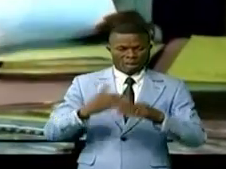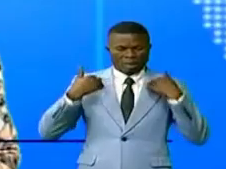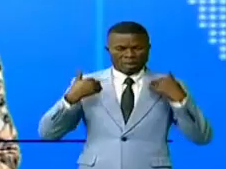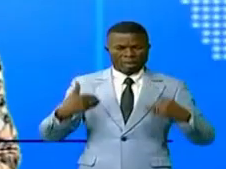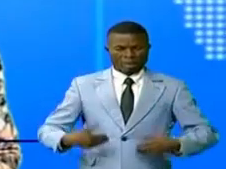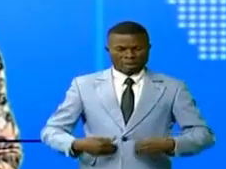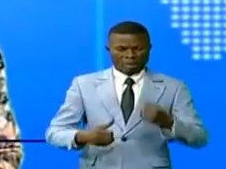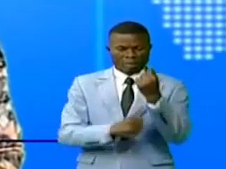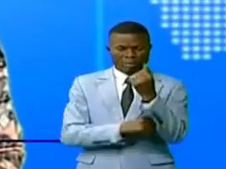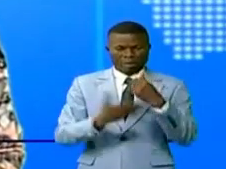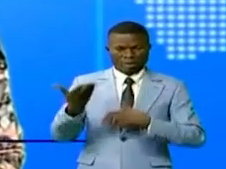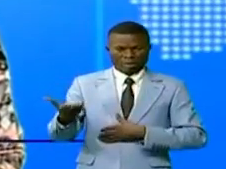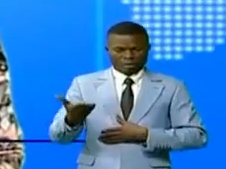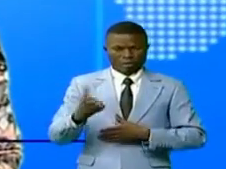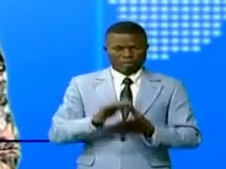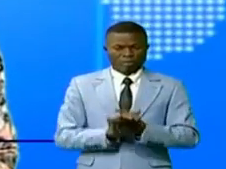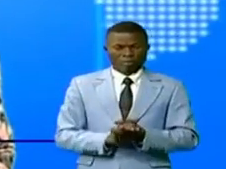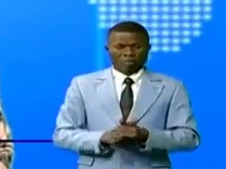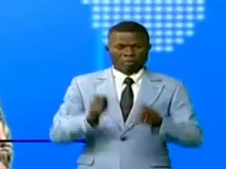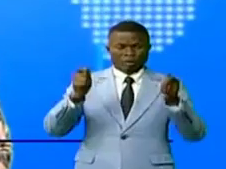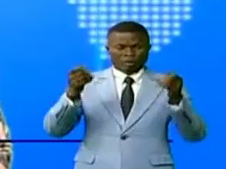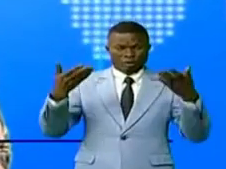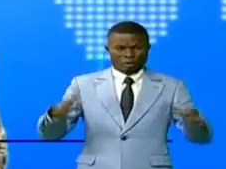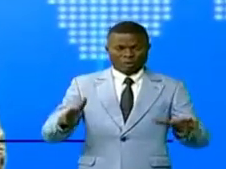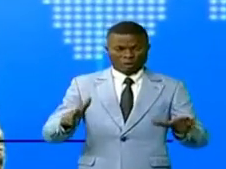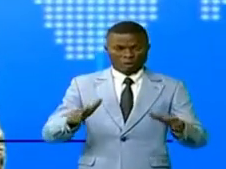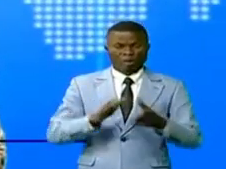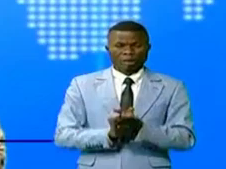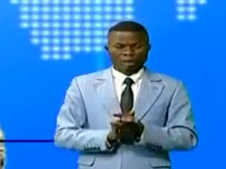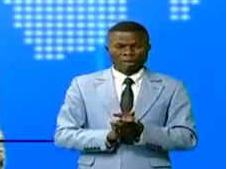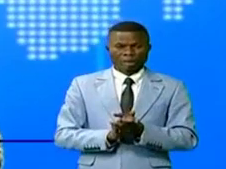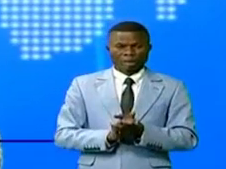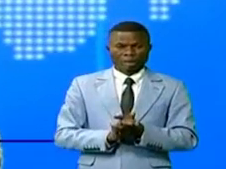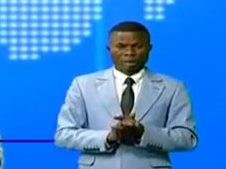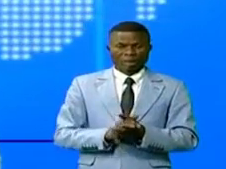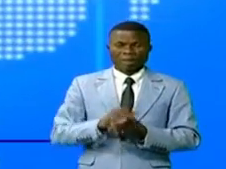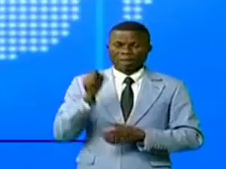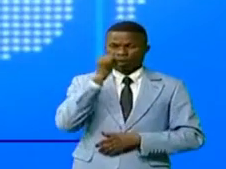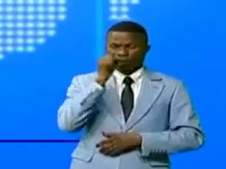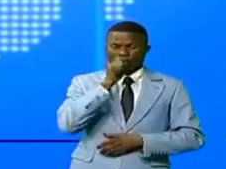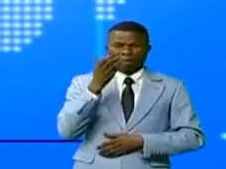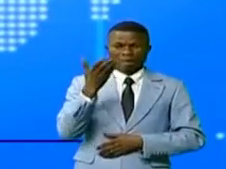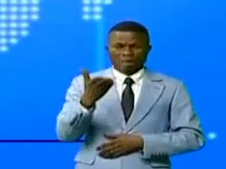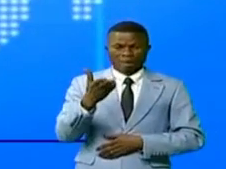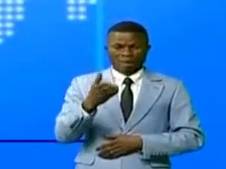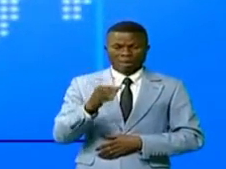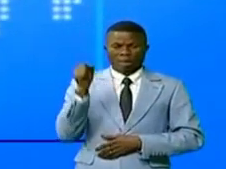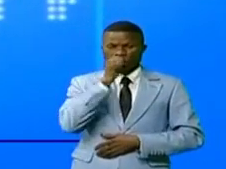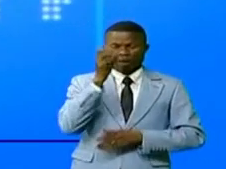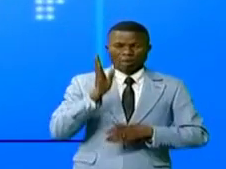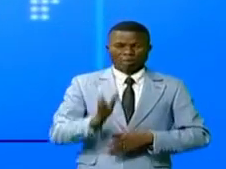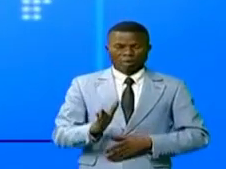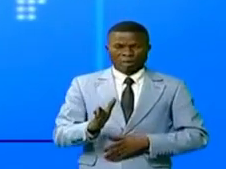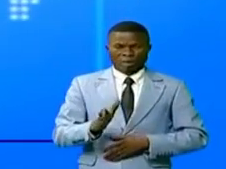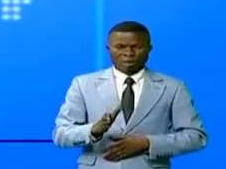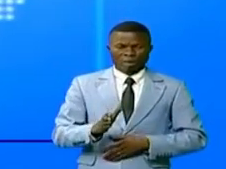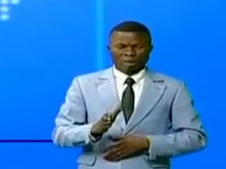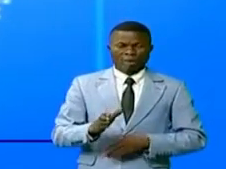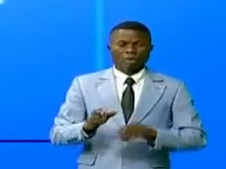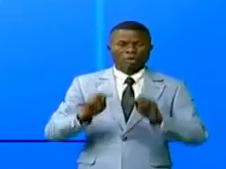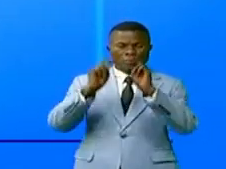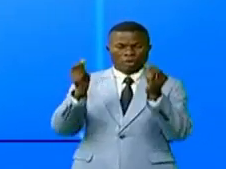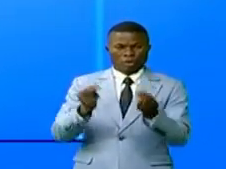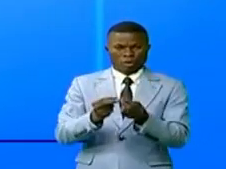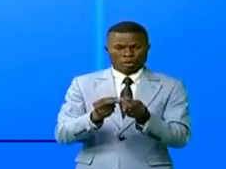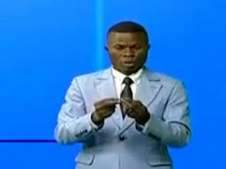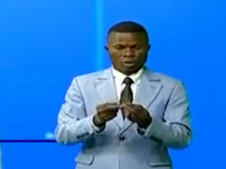l'assainissement. Nous allons terminer ce journal par une note musicale. Les artistes de Saint-Pétersbourg de